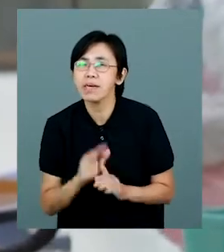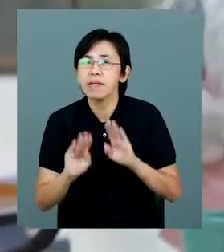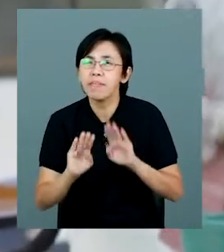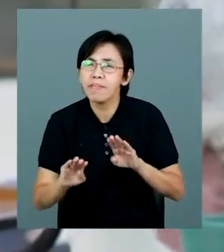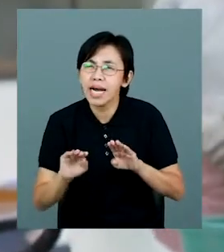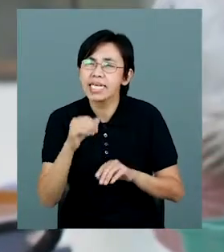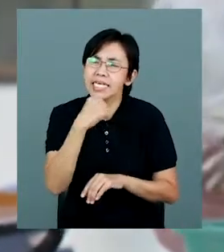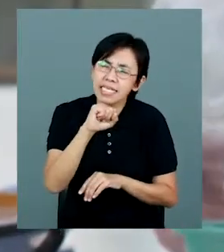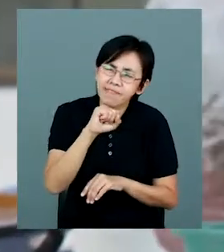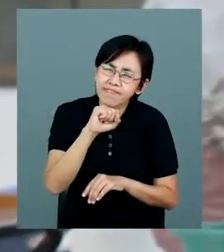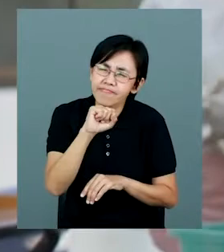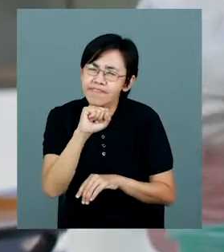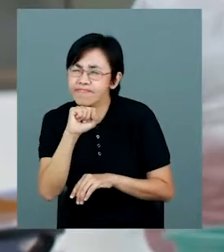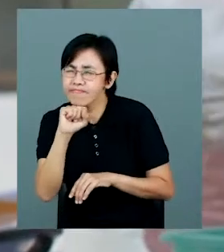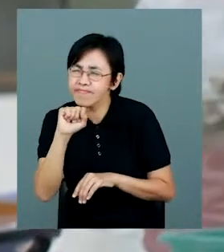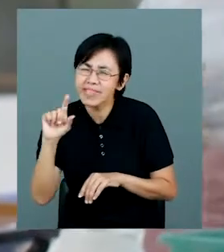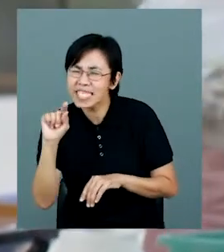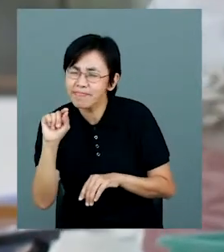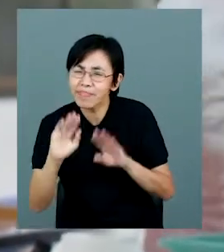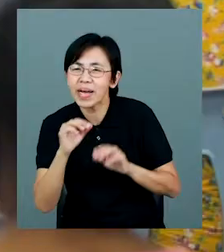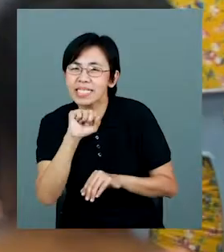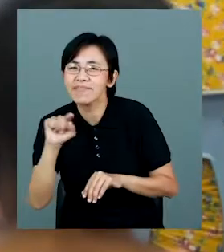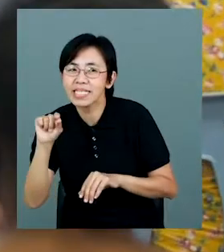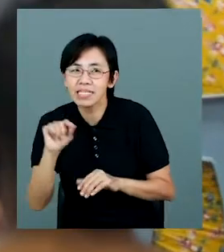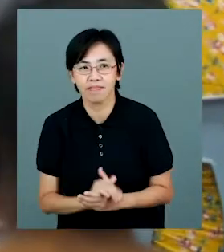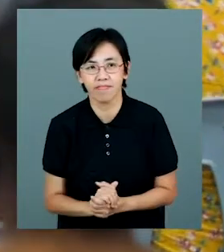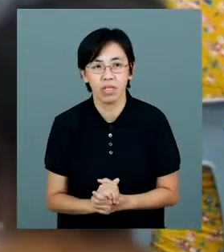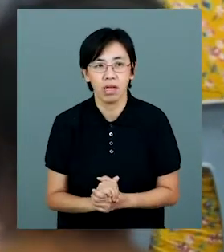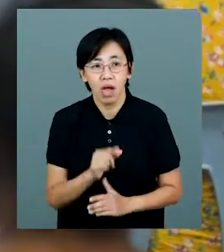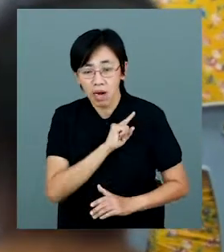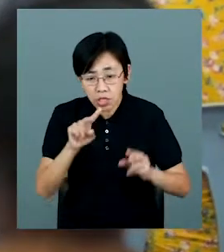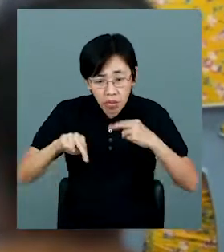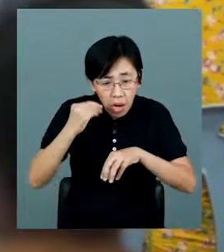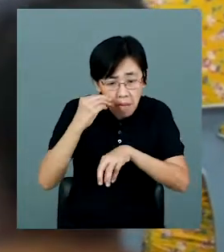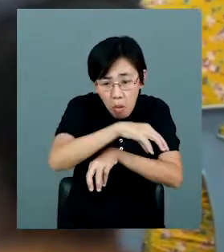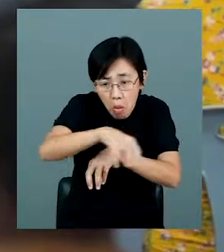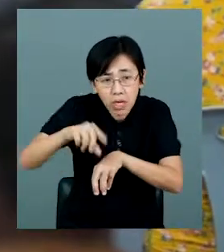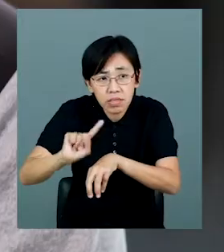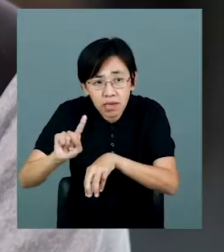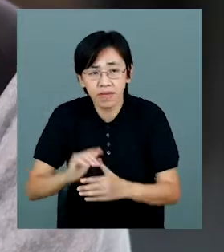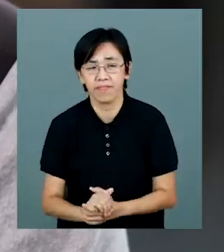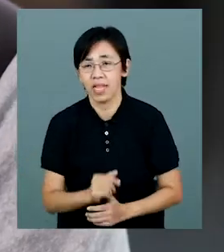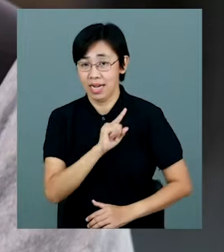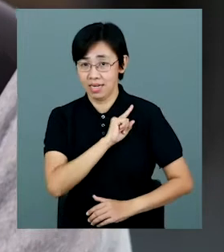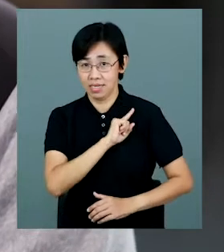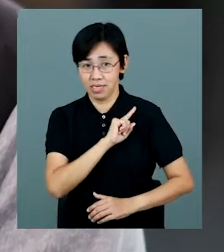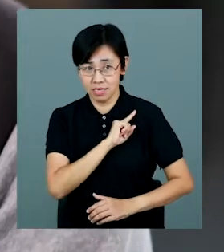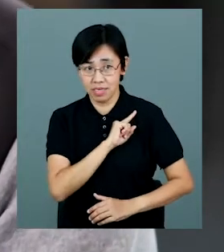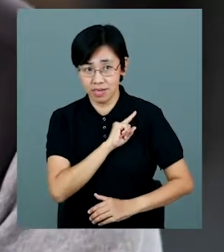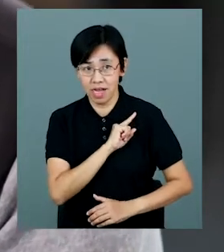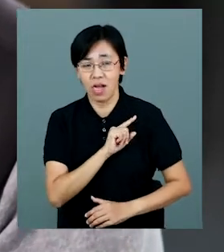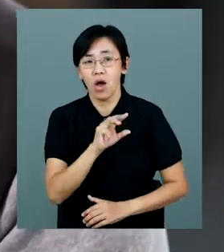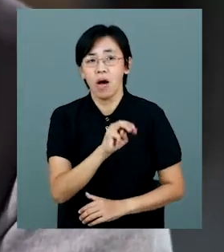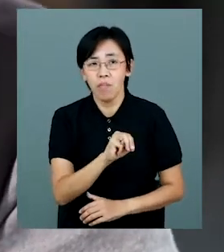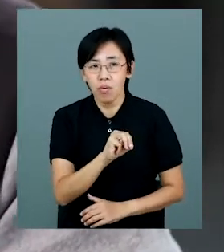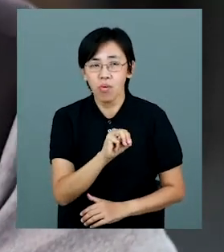ก็มี10กว่า20ใกล้ๆครับผม บิ๊กต้องดูแลรับผิดชอบกี่คนหรือว่ากี่หมู ่รับผิดชอบตอนนี้ผ